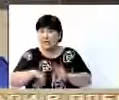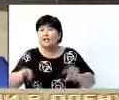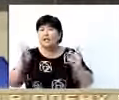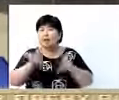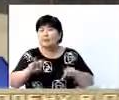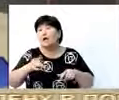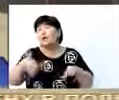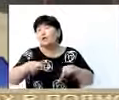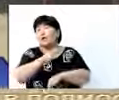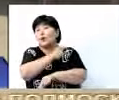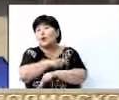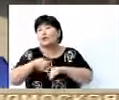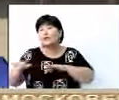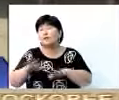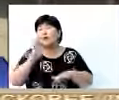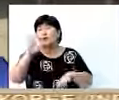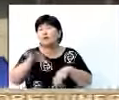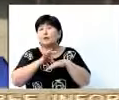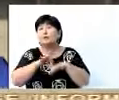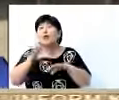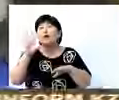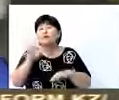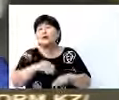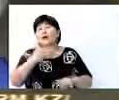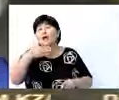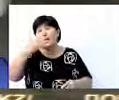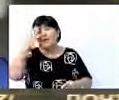проверяется. Подобные рейдовые мероприятия будут проводиться все лето.